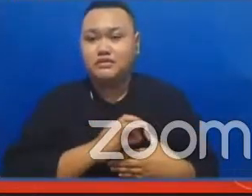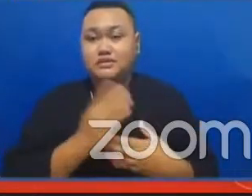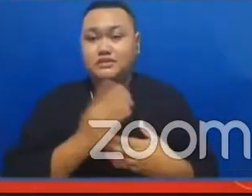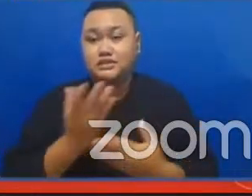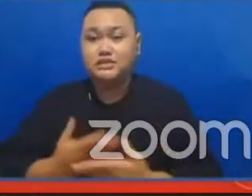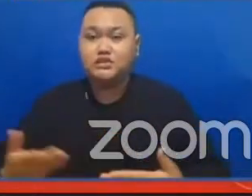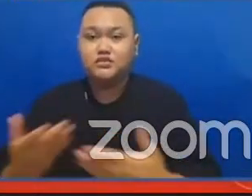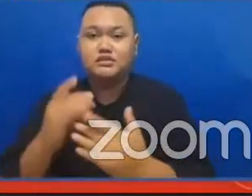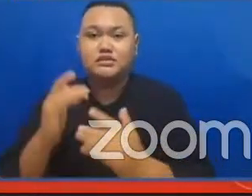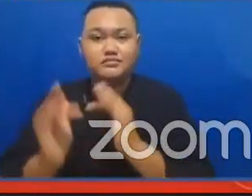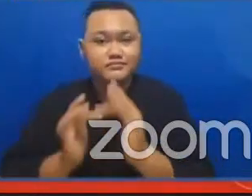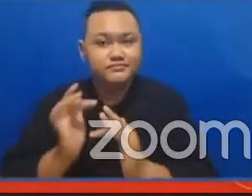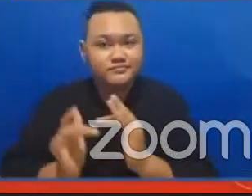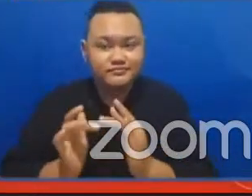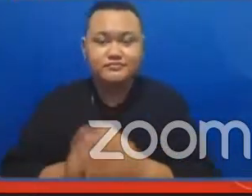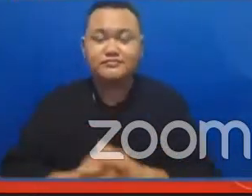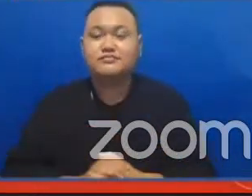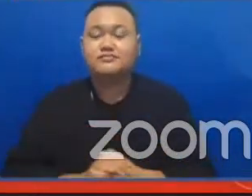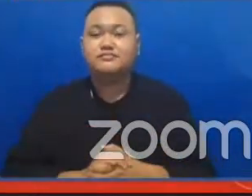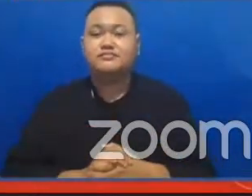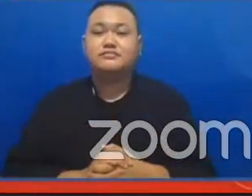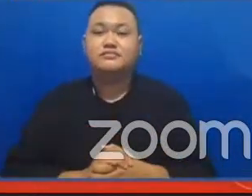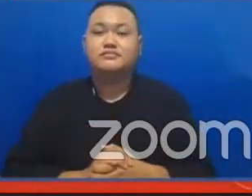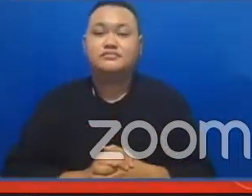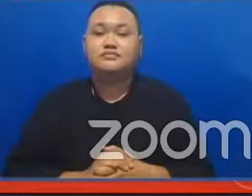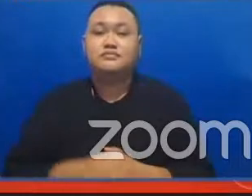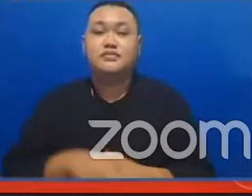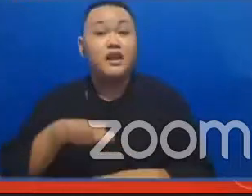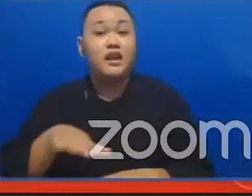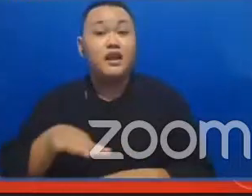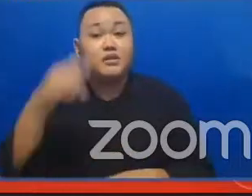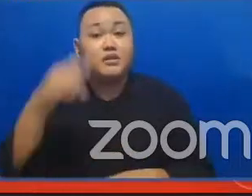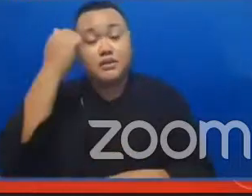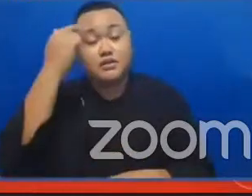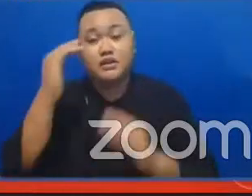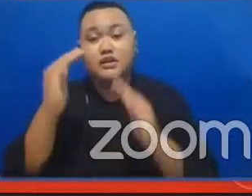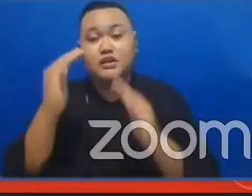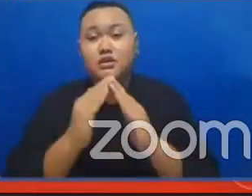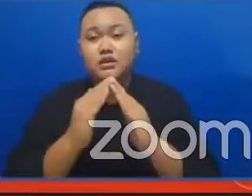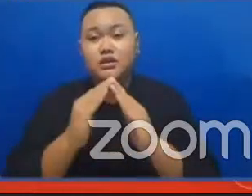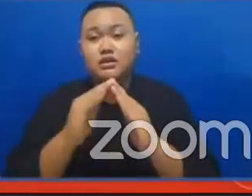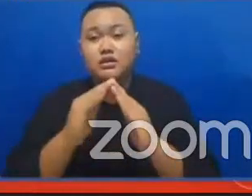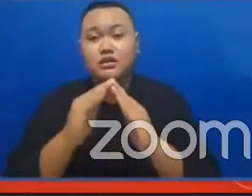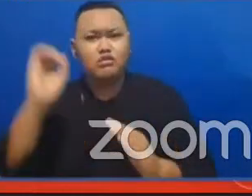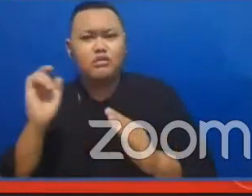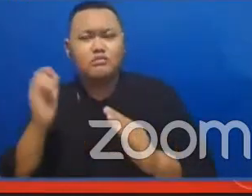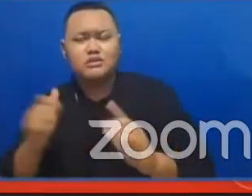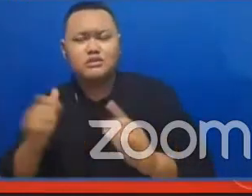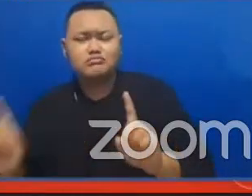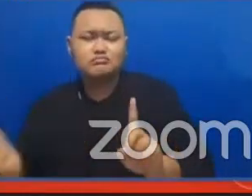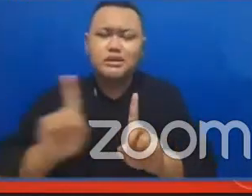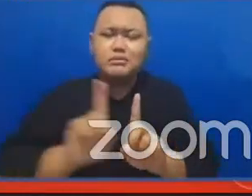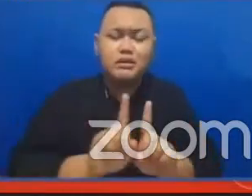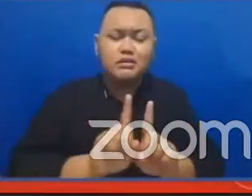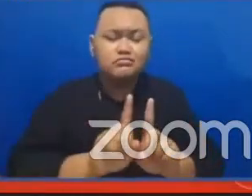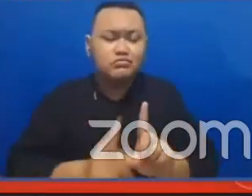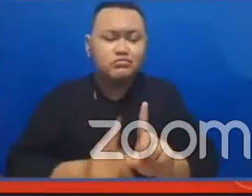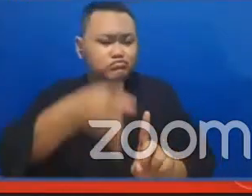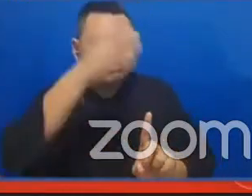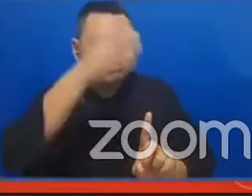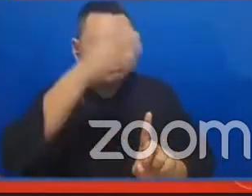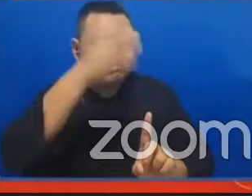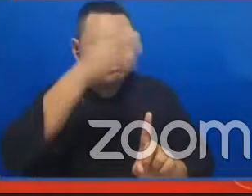digital. Ketika anak-anak belajar di rumah, orang tua juga bisa mendampingi dan